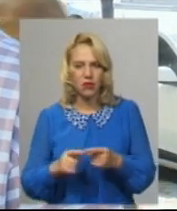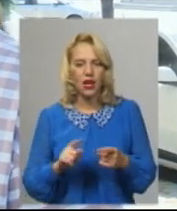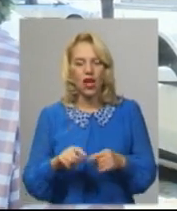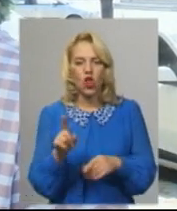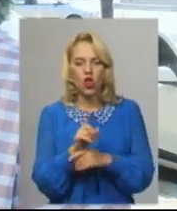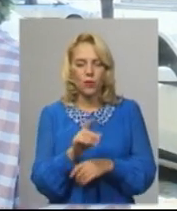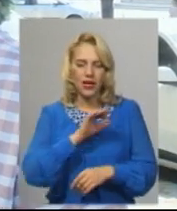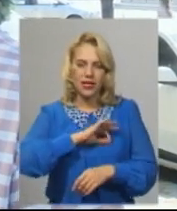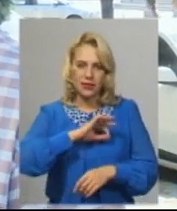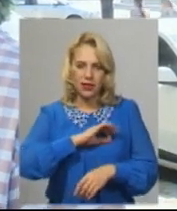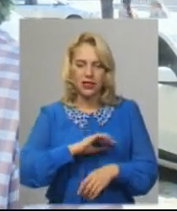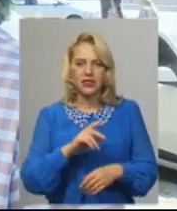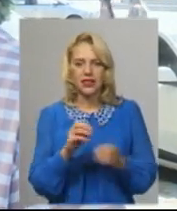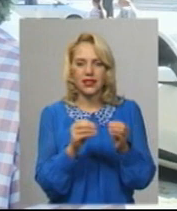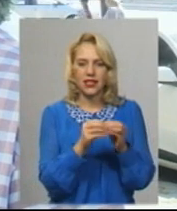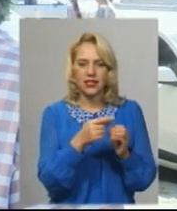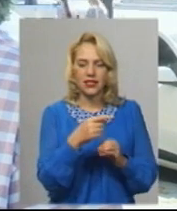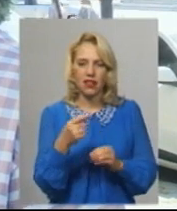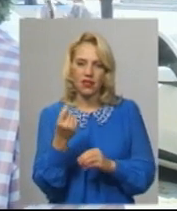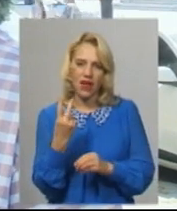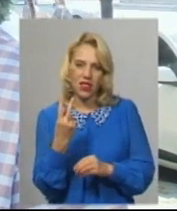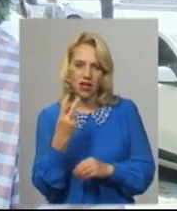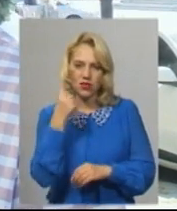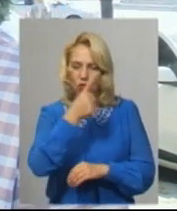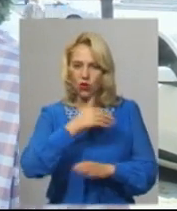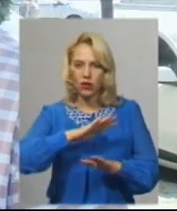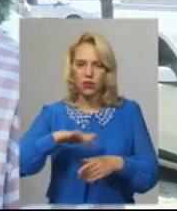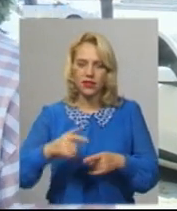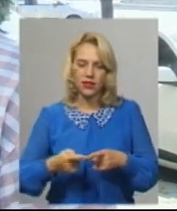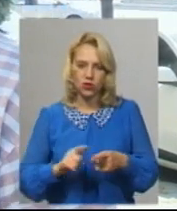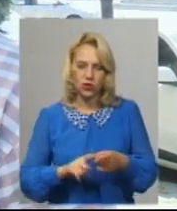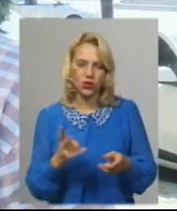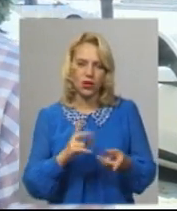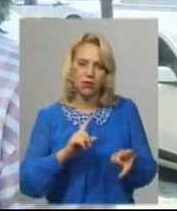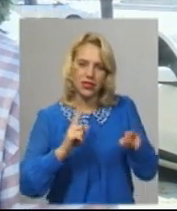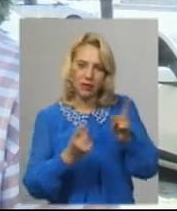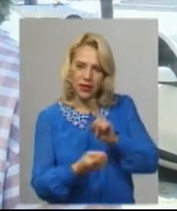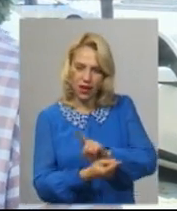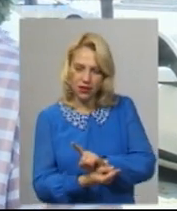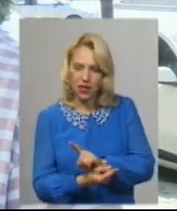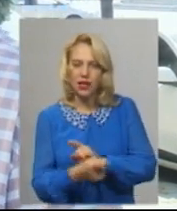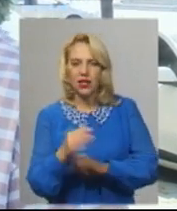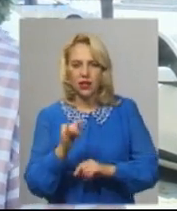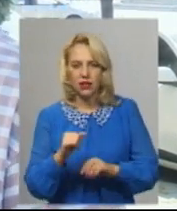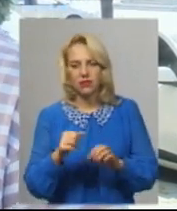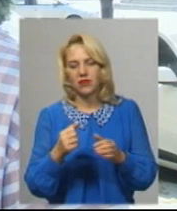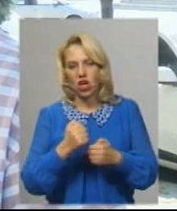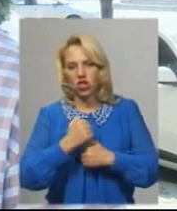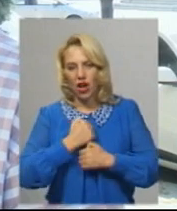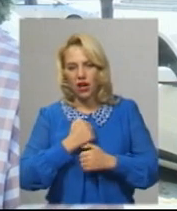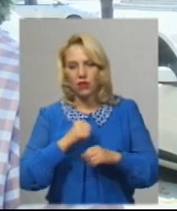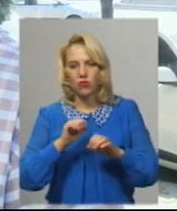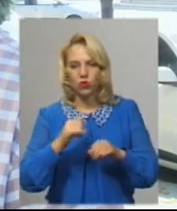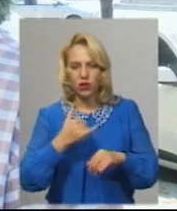такого кабеля 10-12 років, після чого він підлягає заміні, на жаль, вони от є у